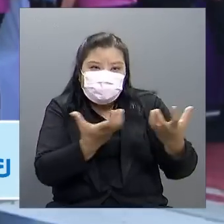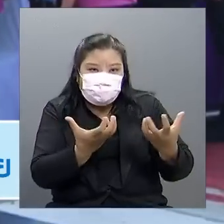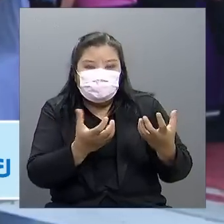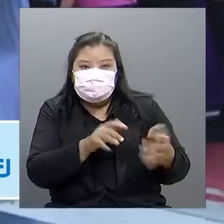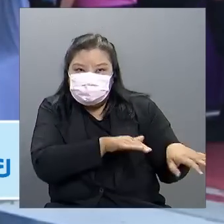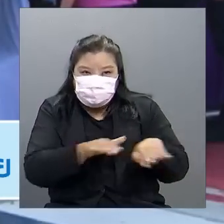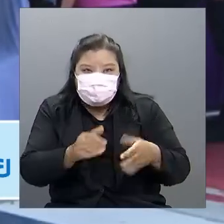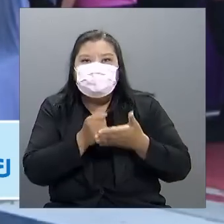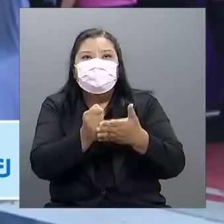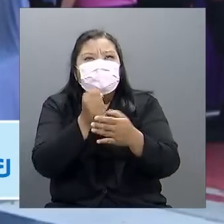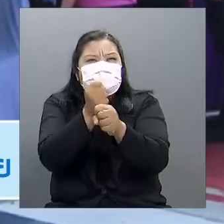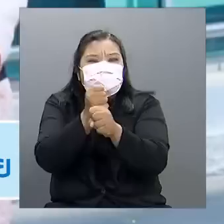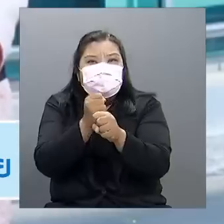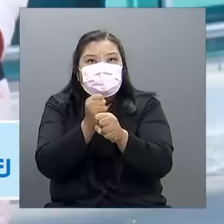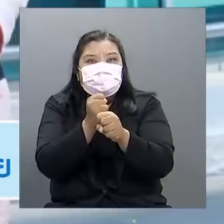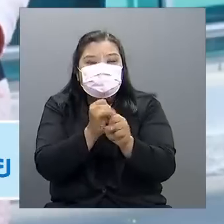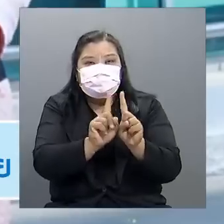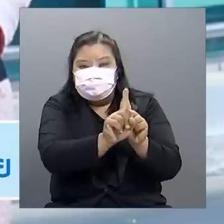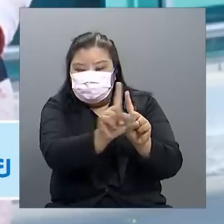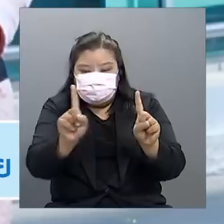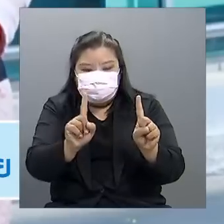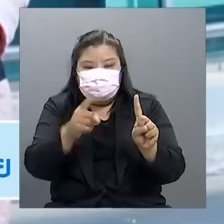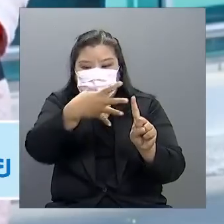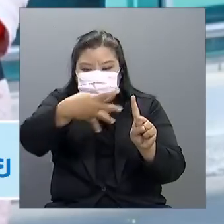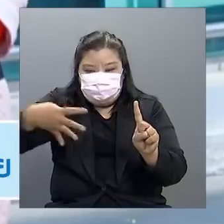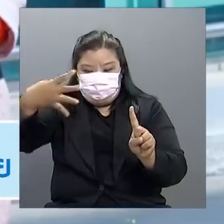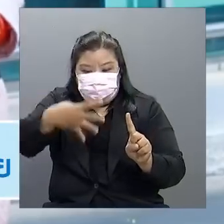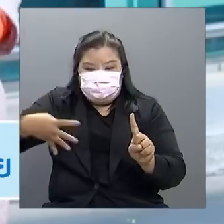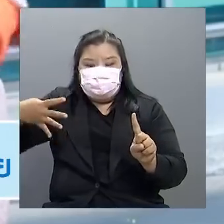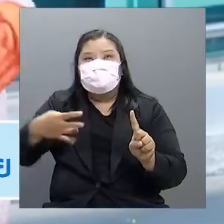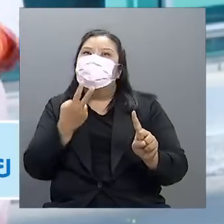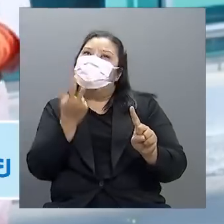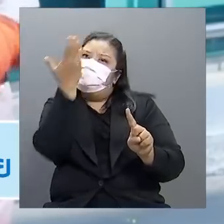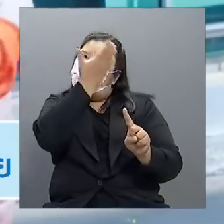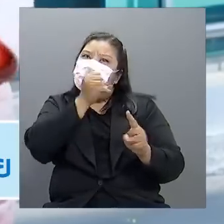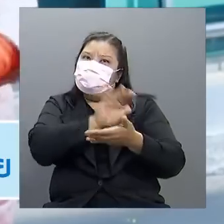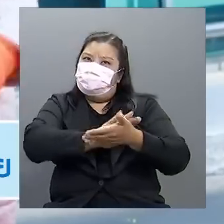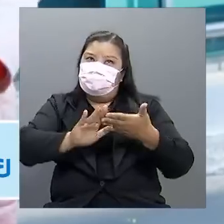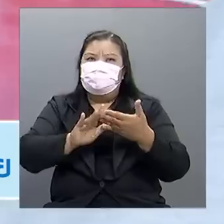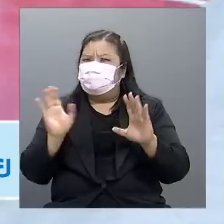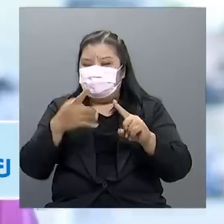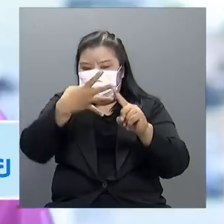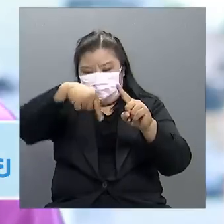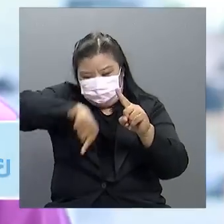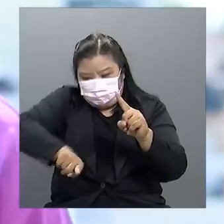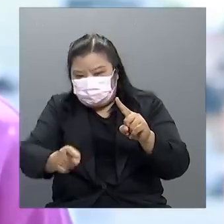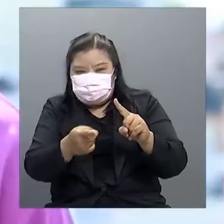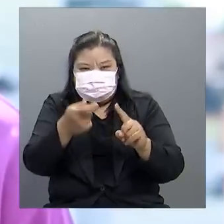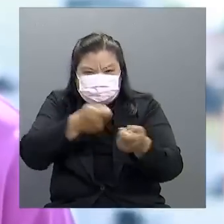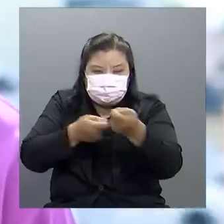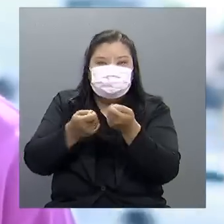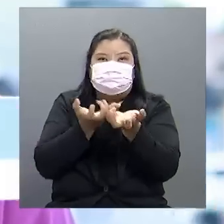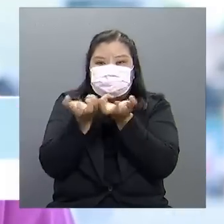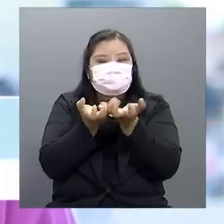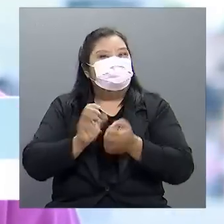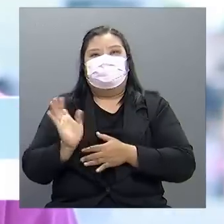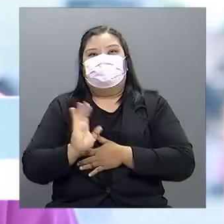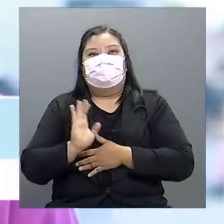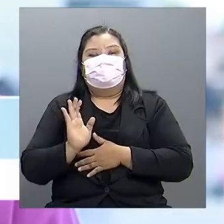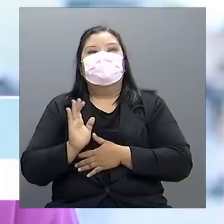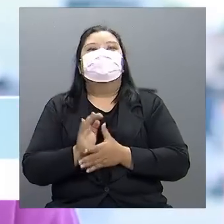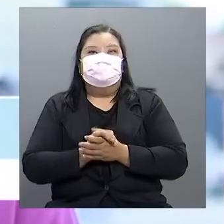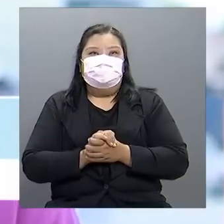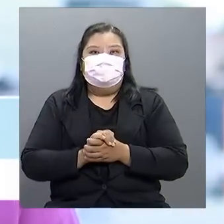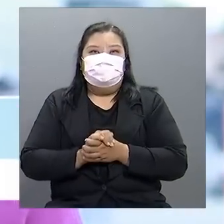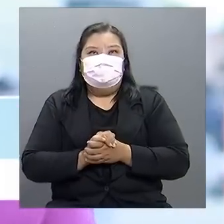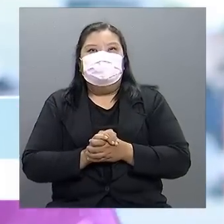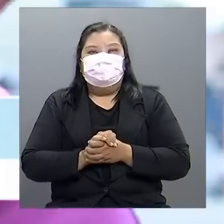ว